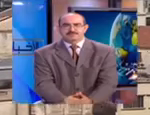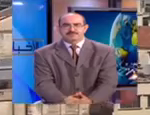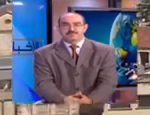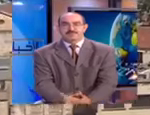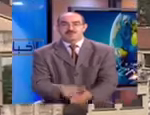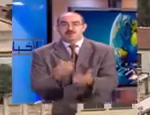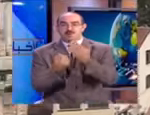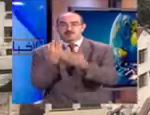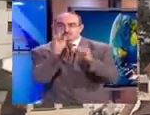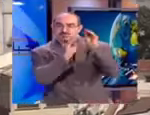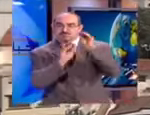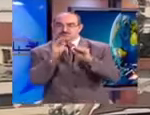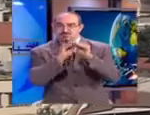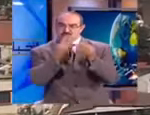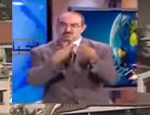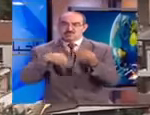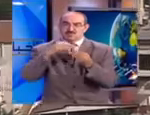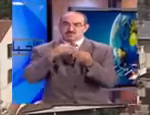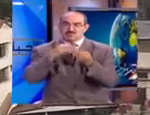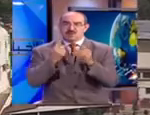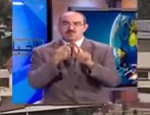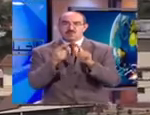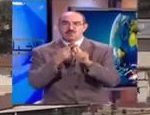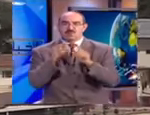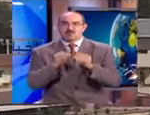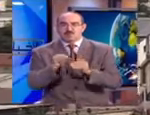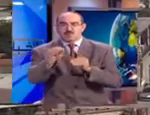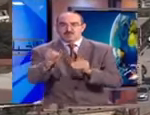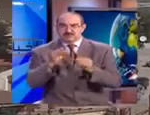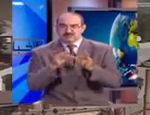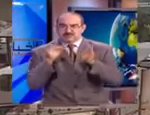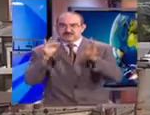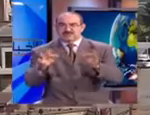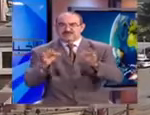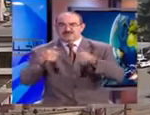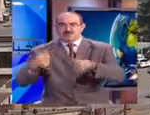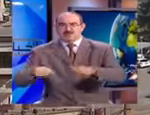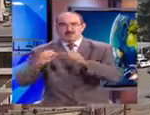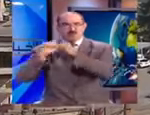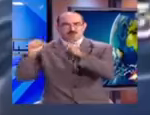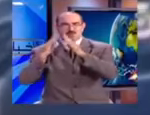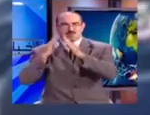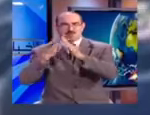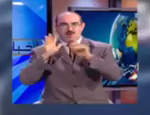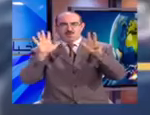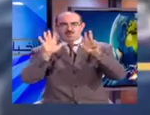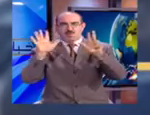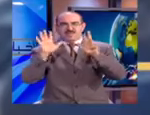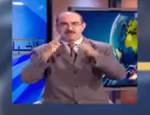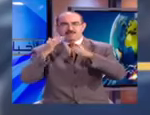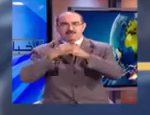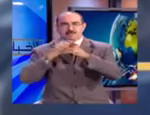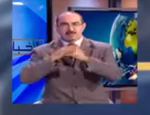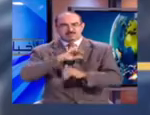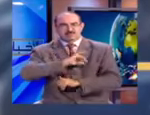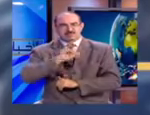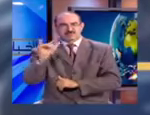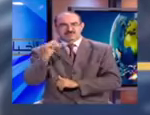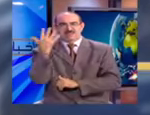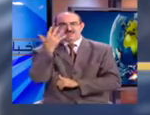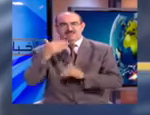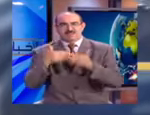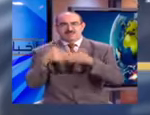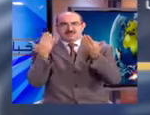إجراءات وتدابير إضافية تخص تمديد فترة الحجر المنزلي من الساعة 8 مساء إلى الساعة 5 صباحا